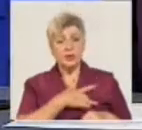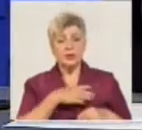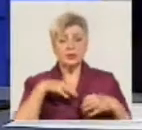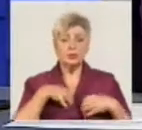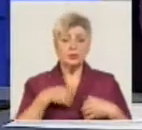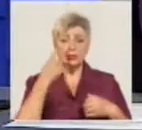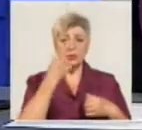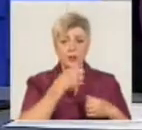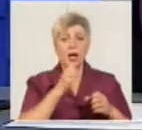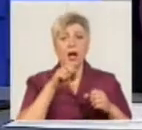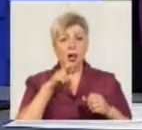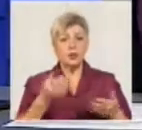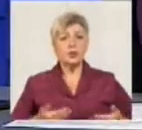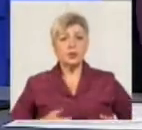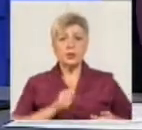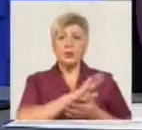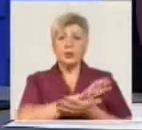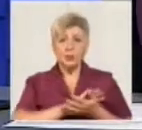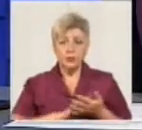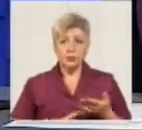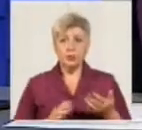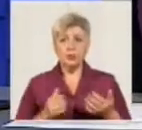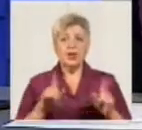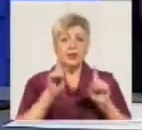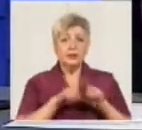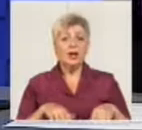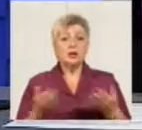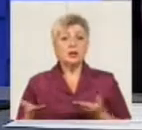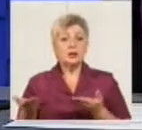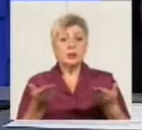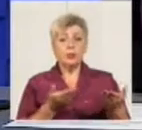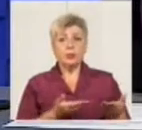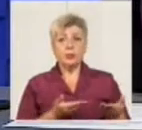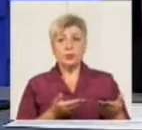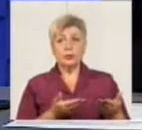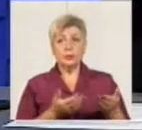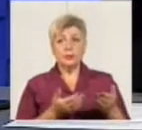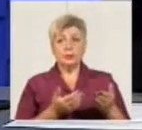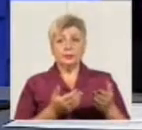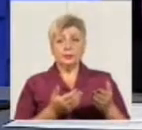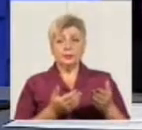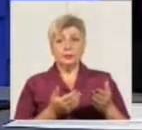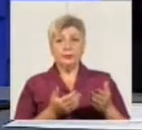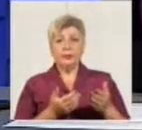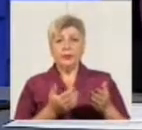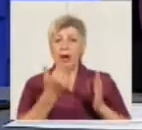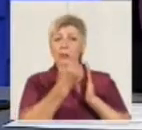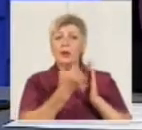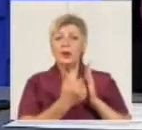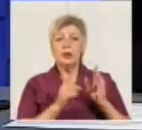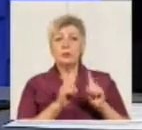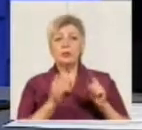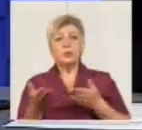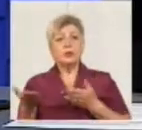далі. Також запрошують… Ну, знаєте, от програм, щоб запрошували батьків, я не зустрічалася з